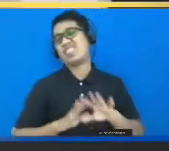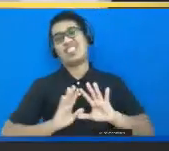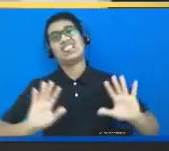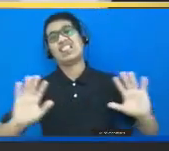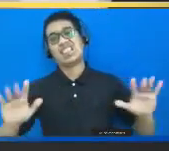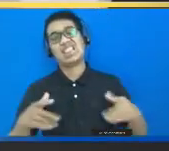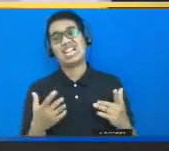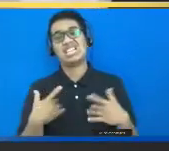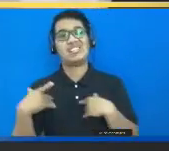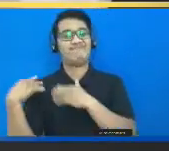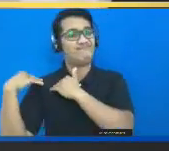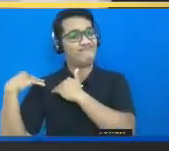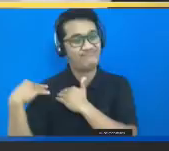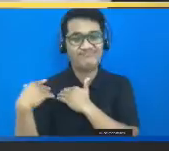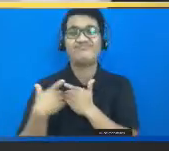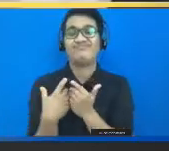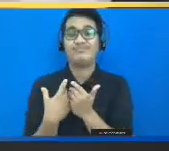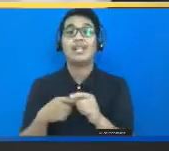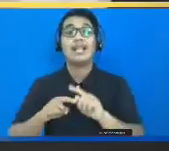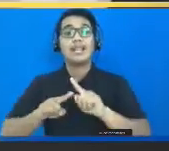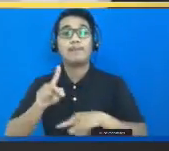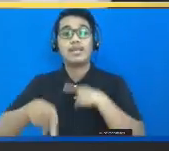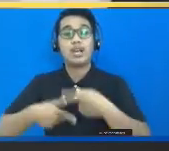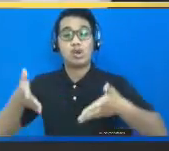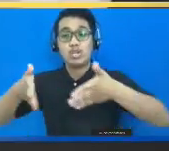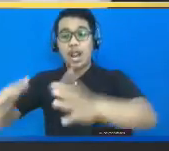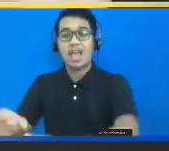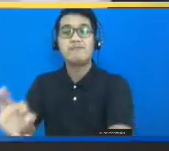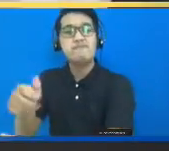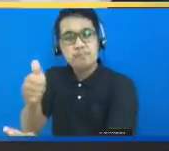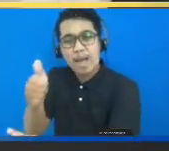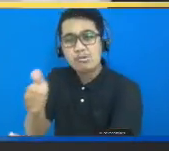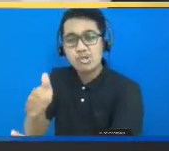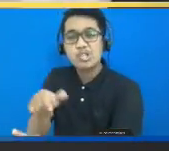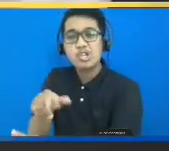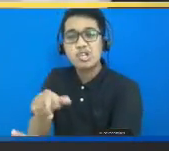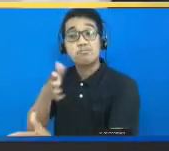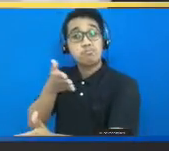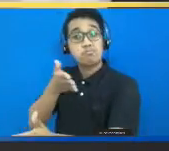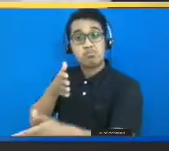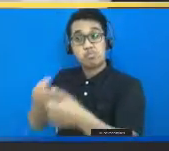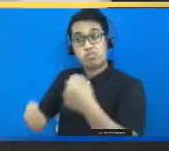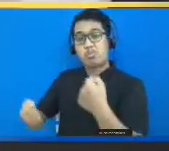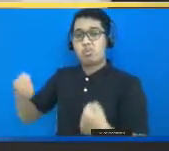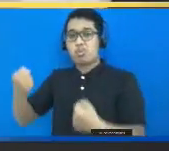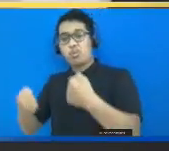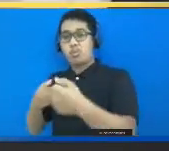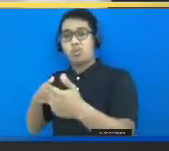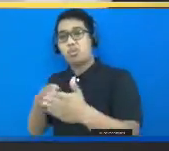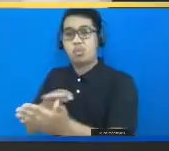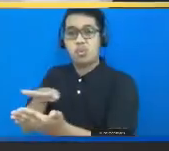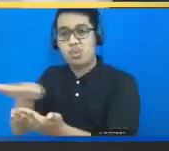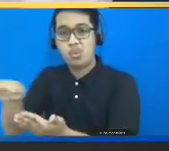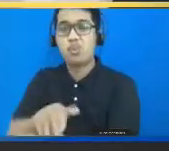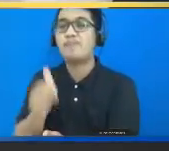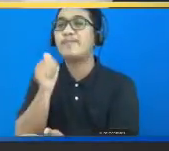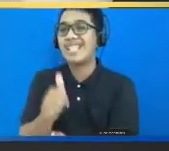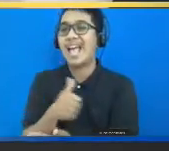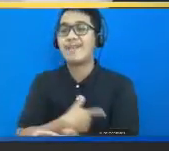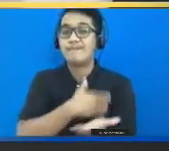bosan terpisah masuk bisa-bisa cepat mendistribusikan hasil panen petani baik-baik oke